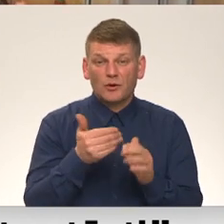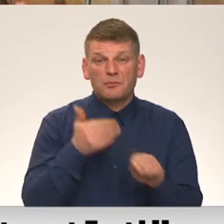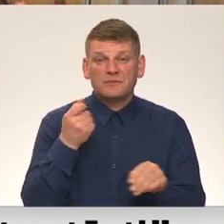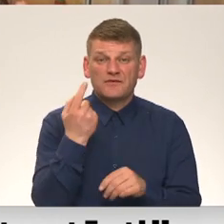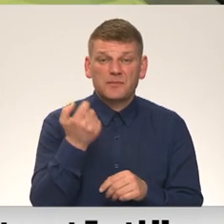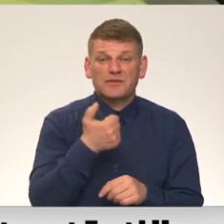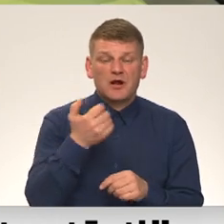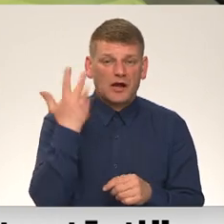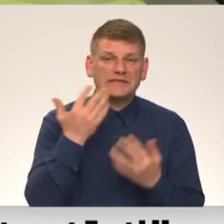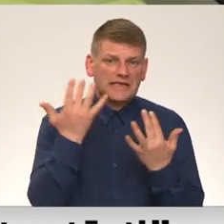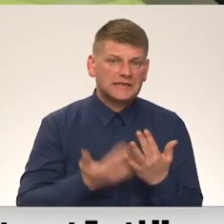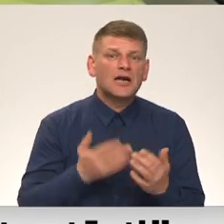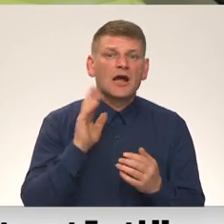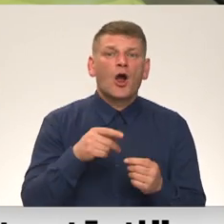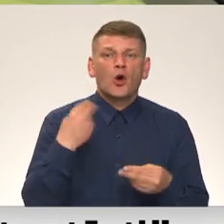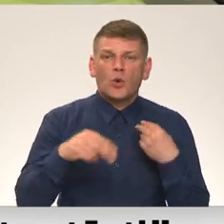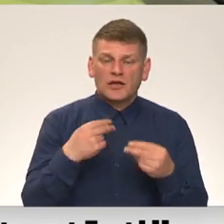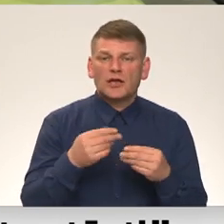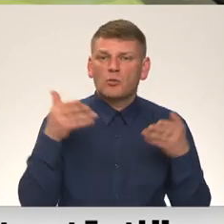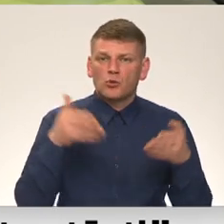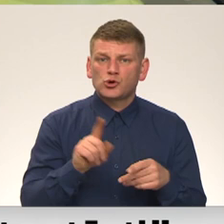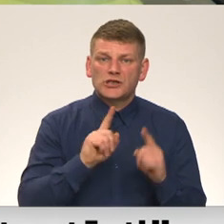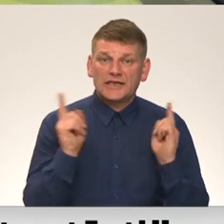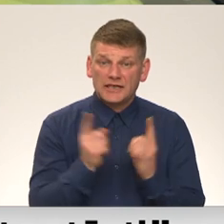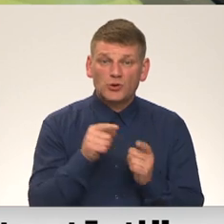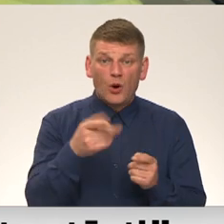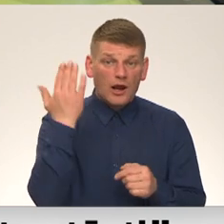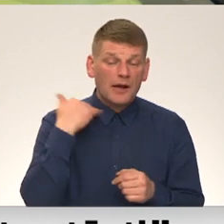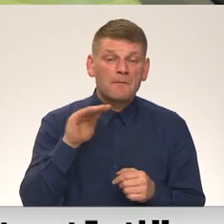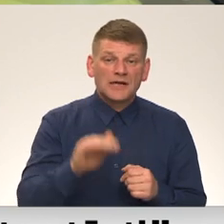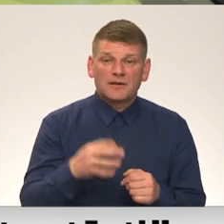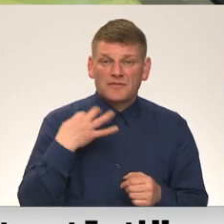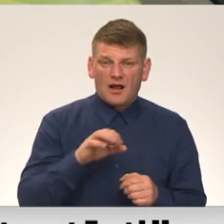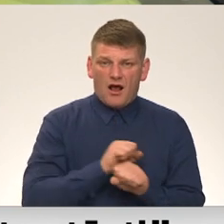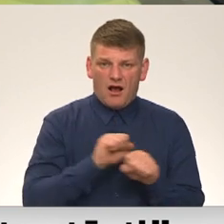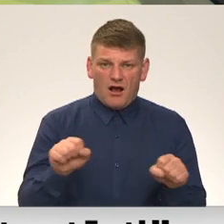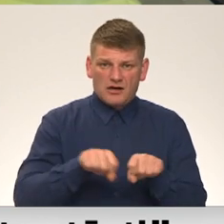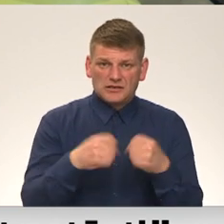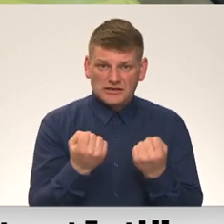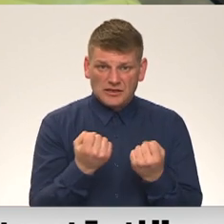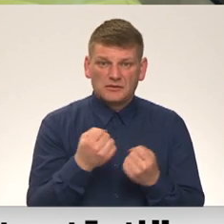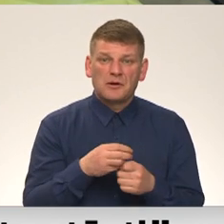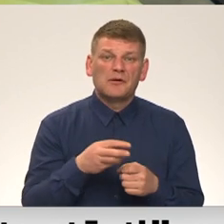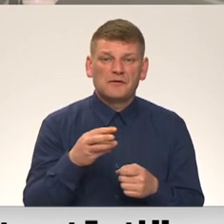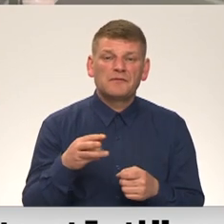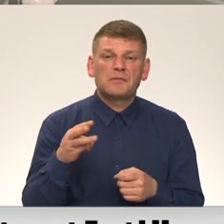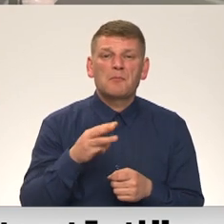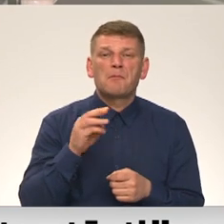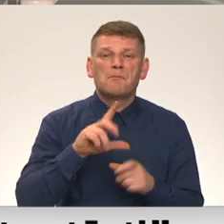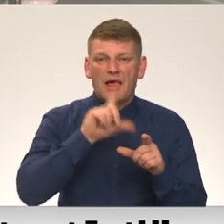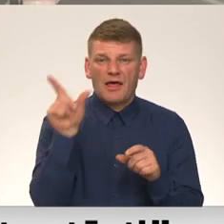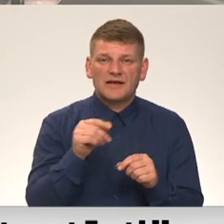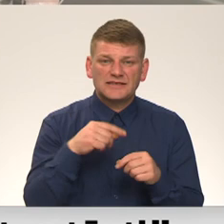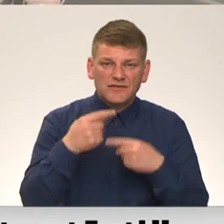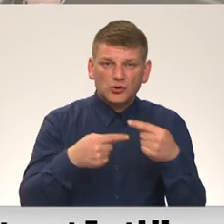kad secinājis, ka rotaļlietu mūžs ir ļoti īs, jo tolaik vēl mazajam dēlam ļoti ātri saplīsts mēnes visur gājies.